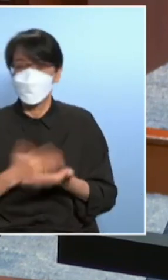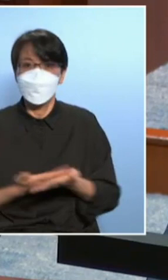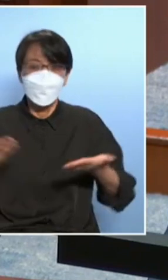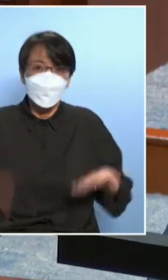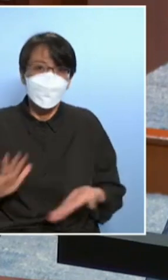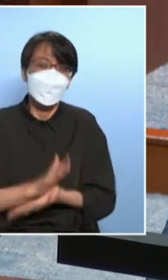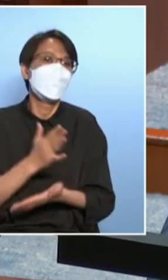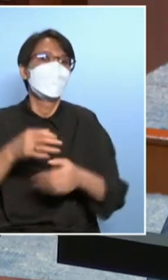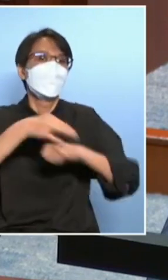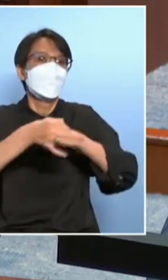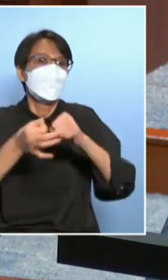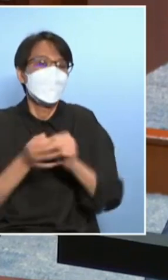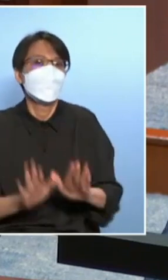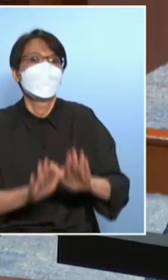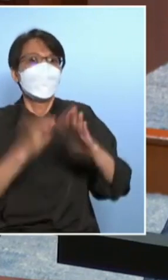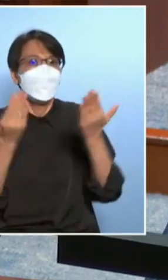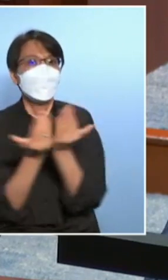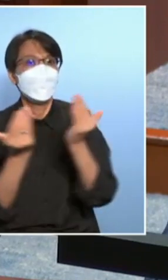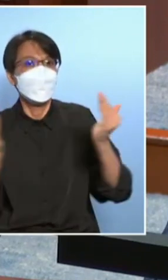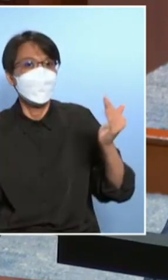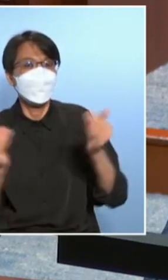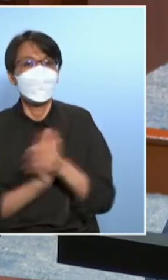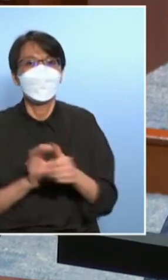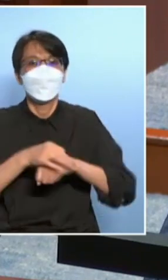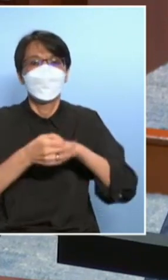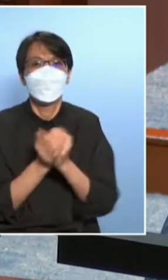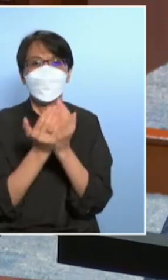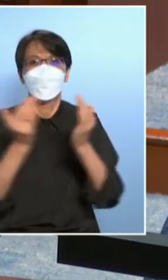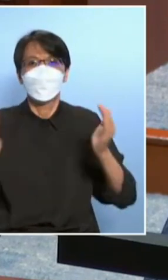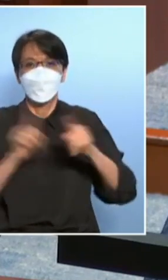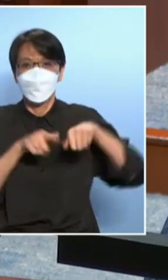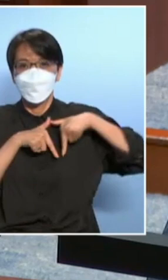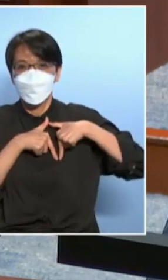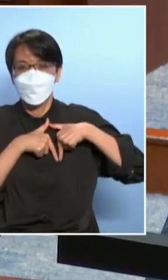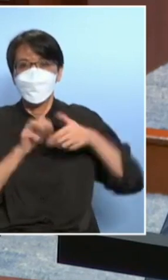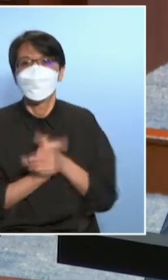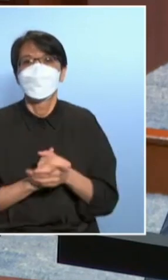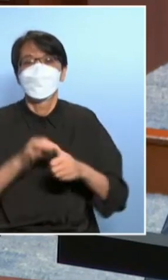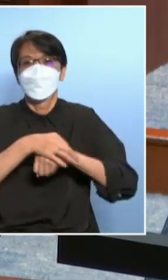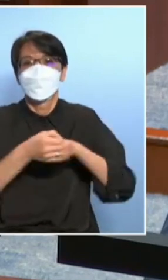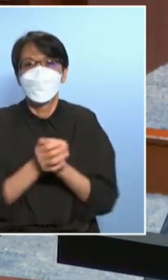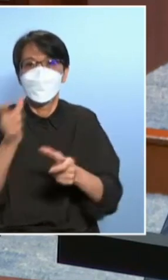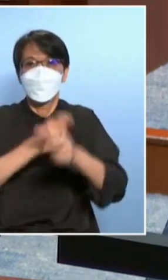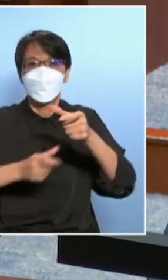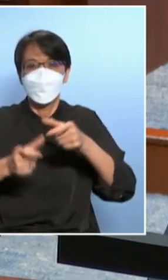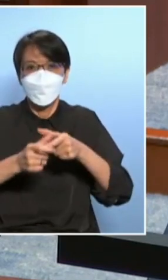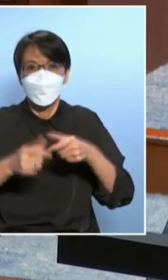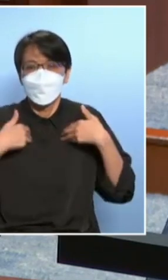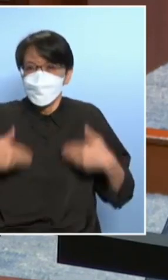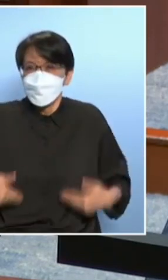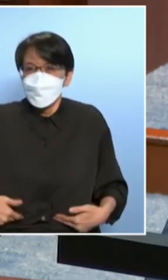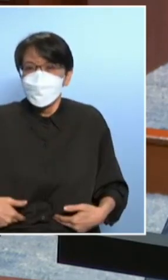始其他地方喺唔同嘅地方搞咧，我哋國際嘅展覽中心嘅地位同我哋國際貿易中心嘅地位咧，其實而家好擔心。咁局長